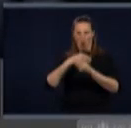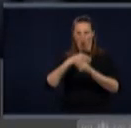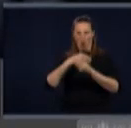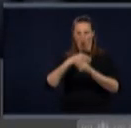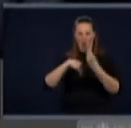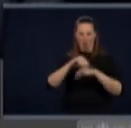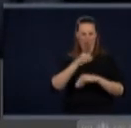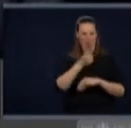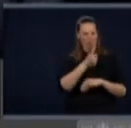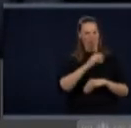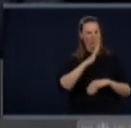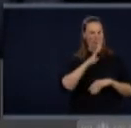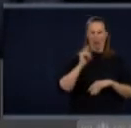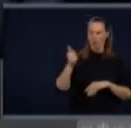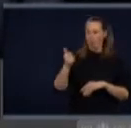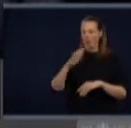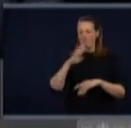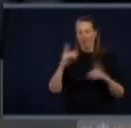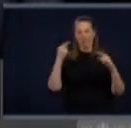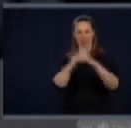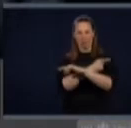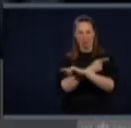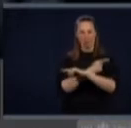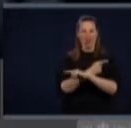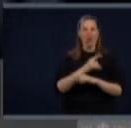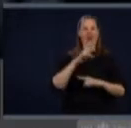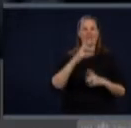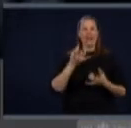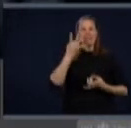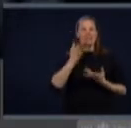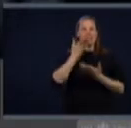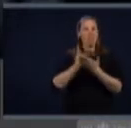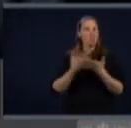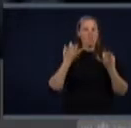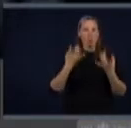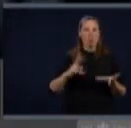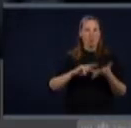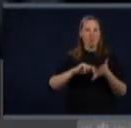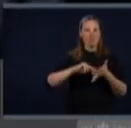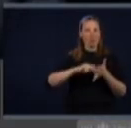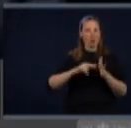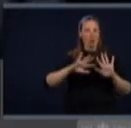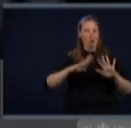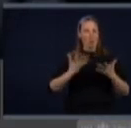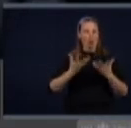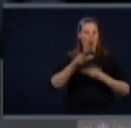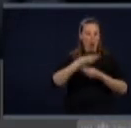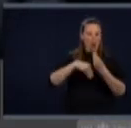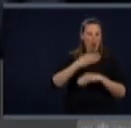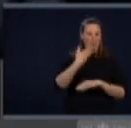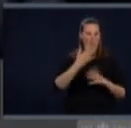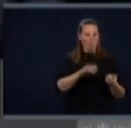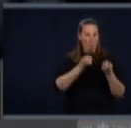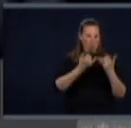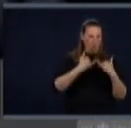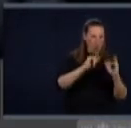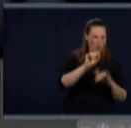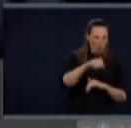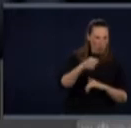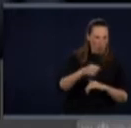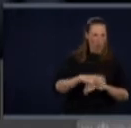En l'absence, justement, de preuves scientifiques, est-ce qu'on ne devrait pas appliquer le principe de précaution? Bon. D'abord, je ne